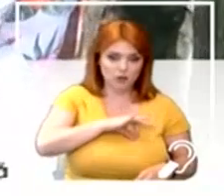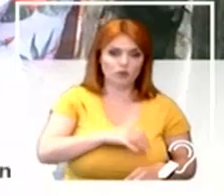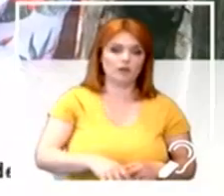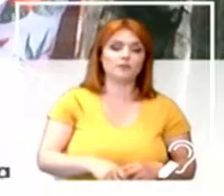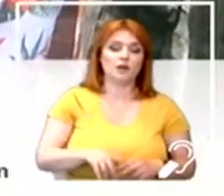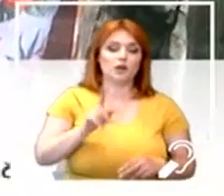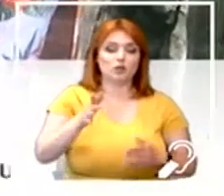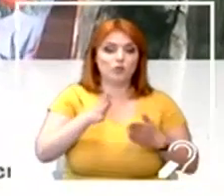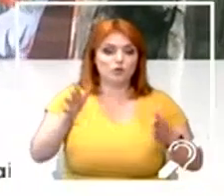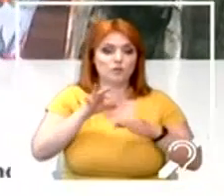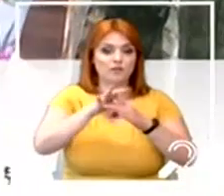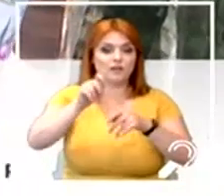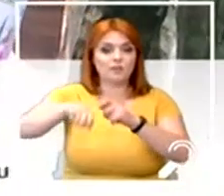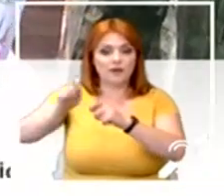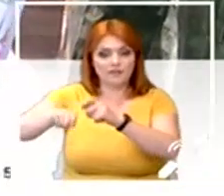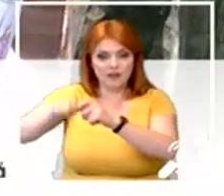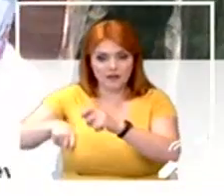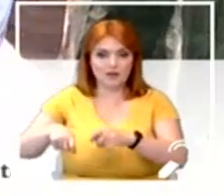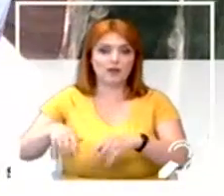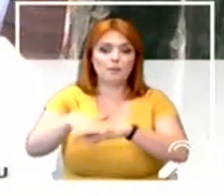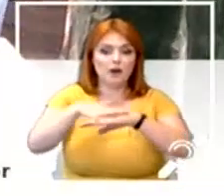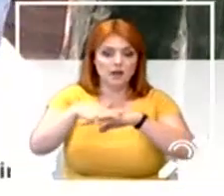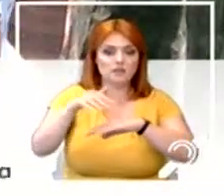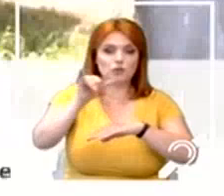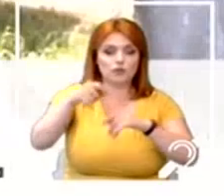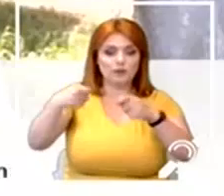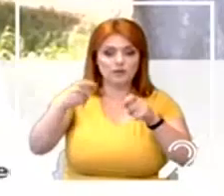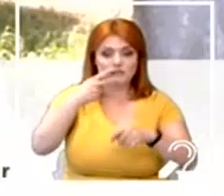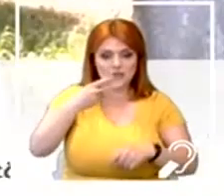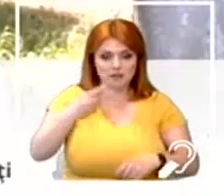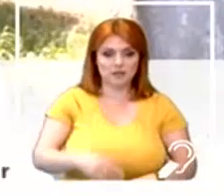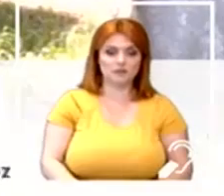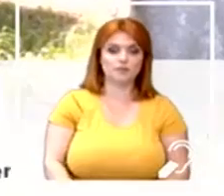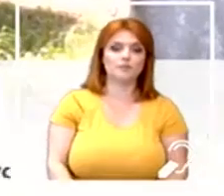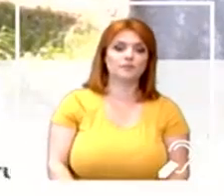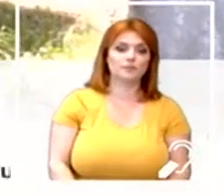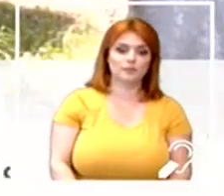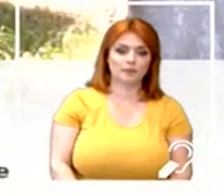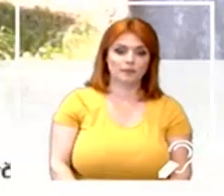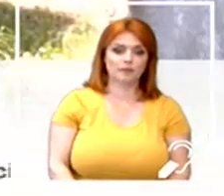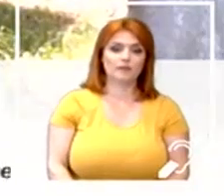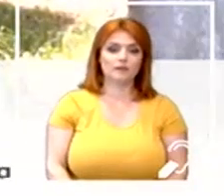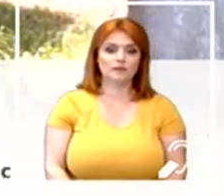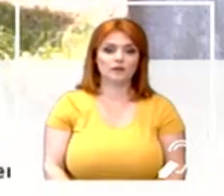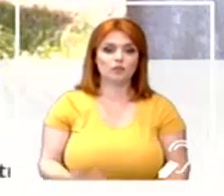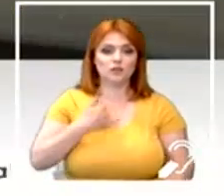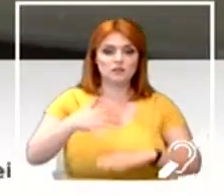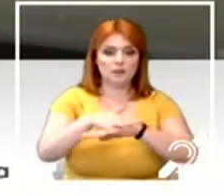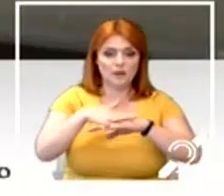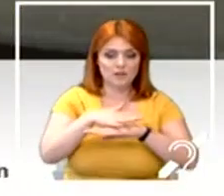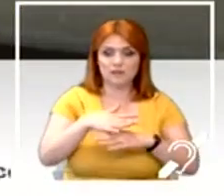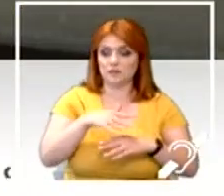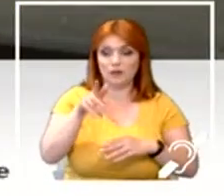Fiscul, VAMA, Ministerul Finanțelor au un rol foarte important de jucat. Avem pe piața internă foarte multe produse de contrabandă, din păcate.